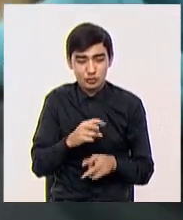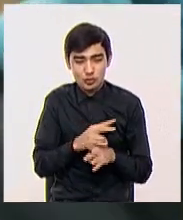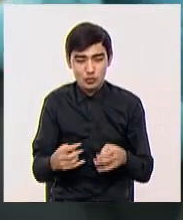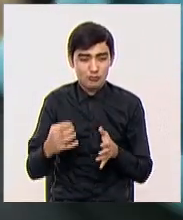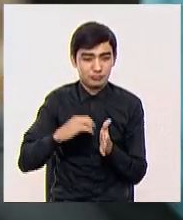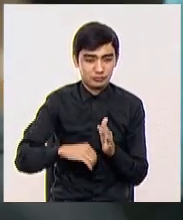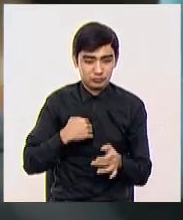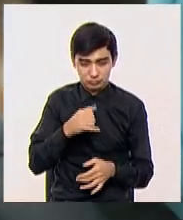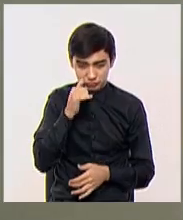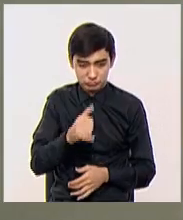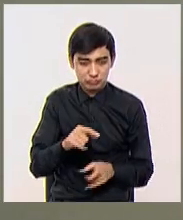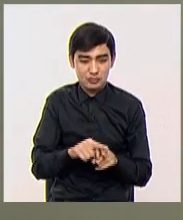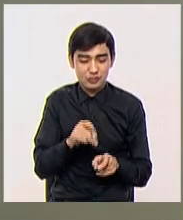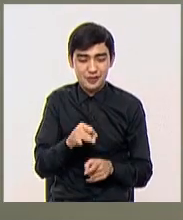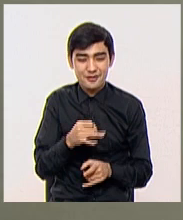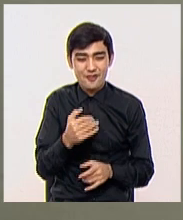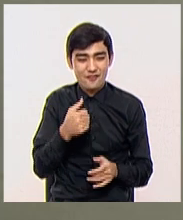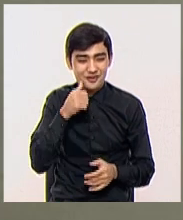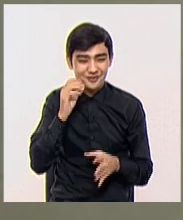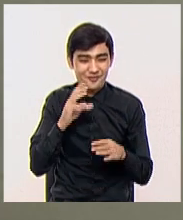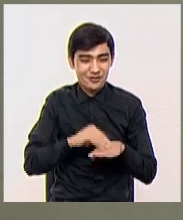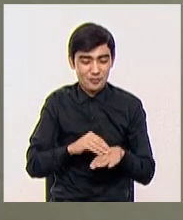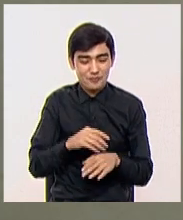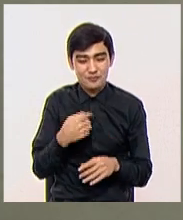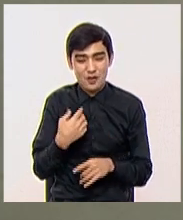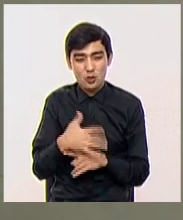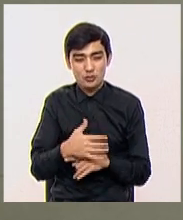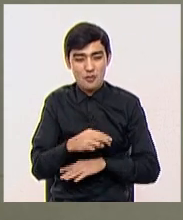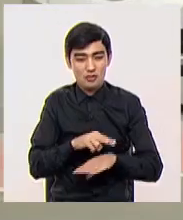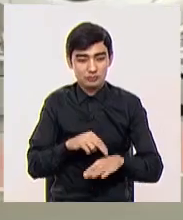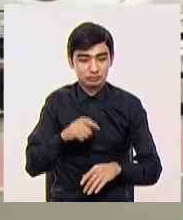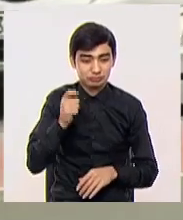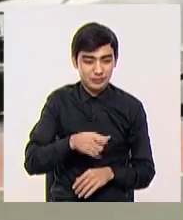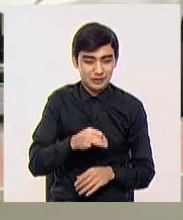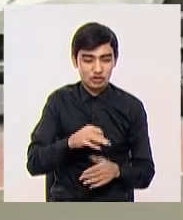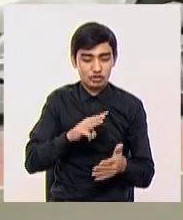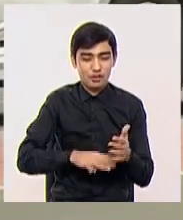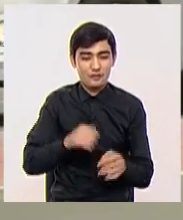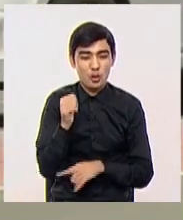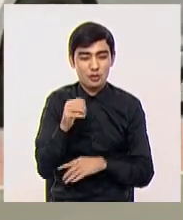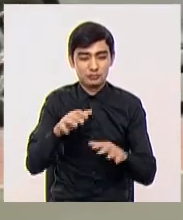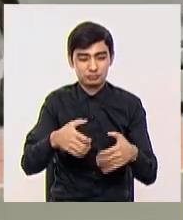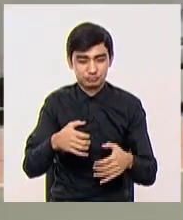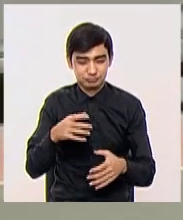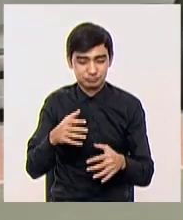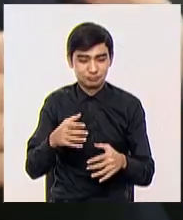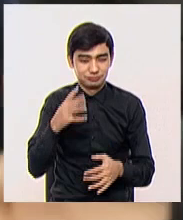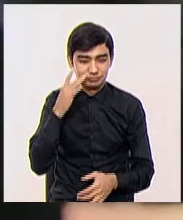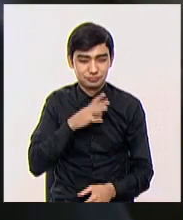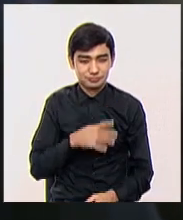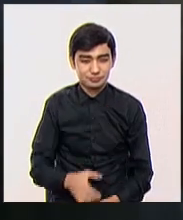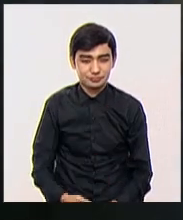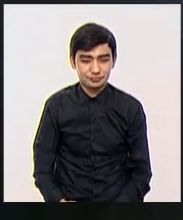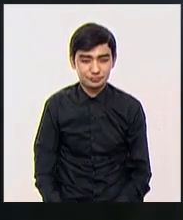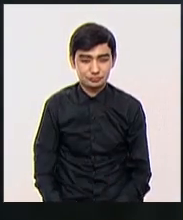алуына жол бермеймін дейді. Сөзінше күні кеше көшеде полицейлер тоқтатып, машинасын айыппұл тұрағына апармақ болыпты.